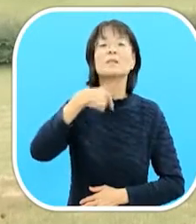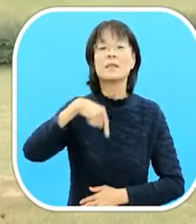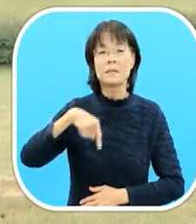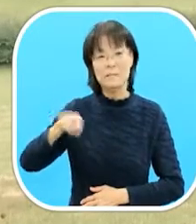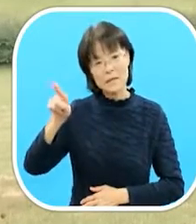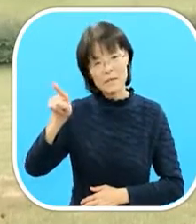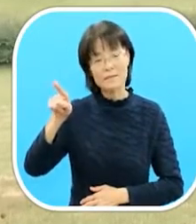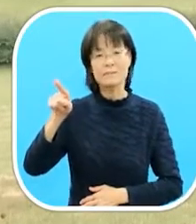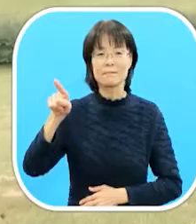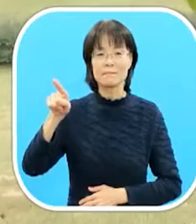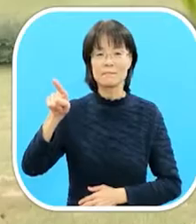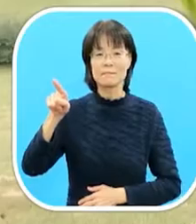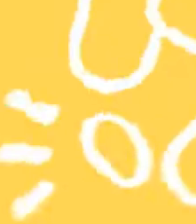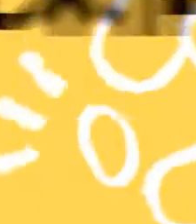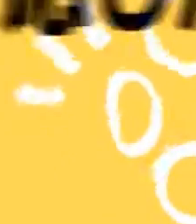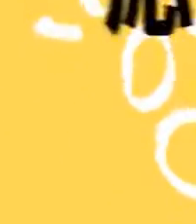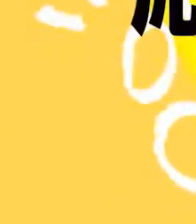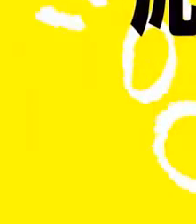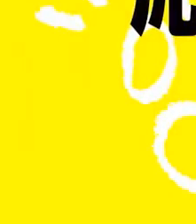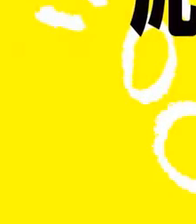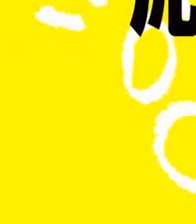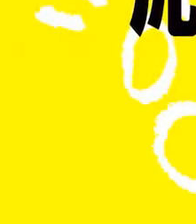行ってきます。